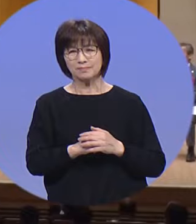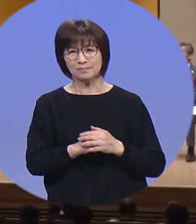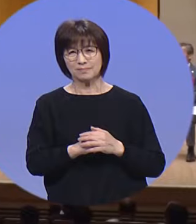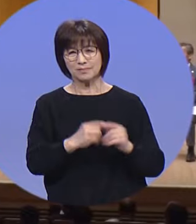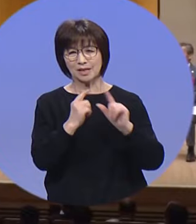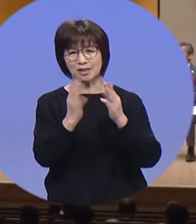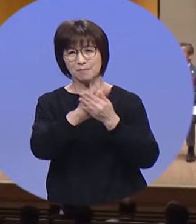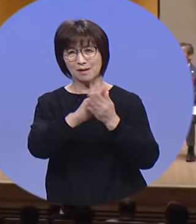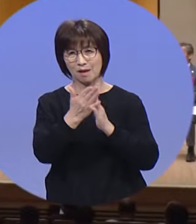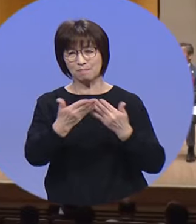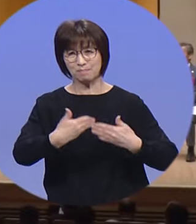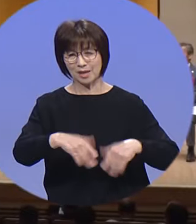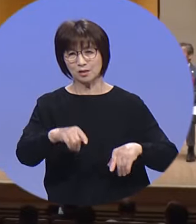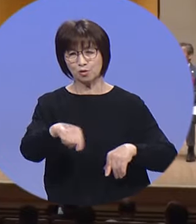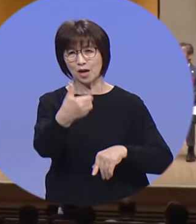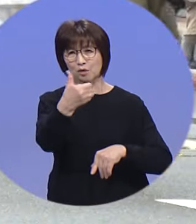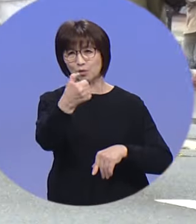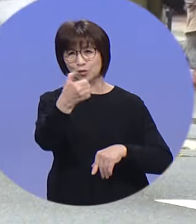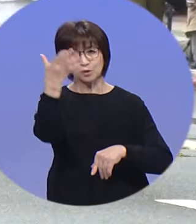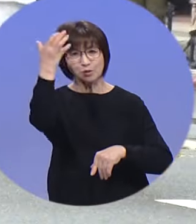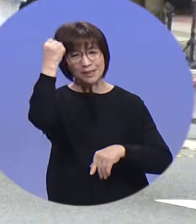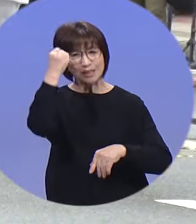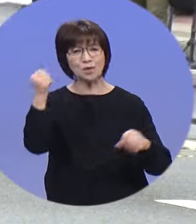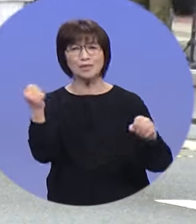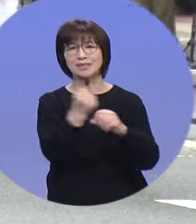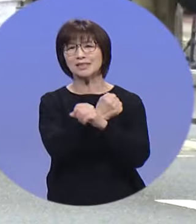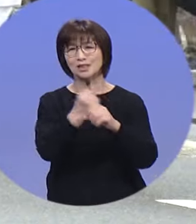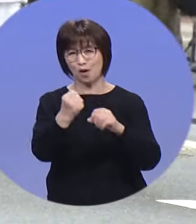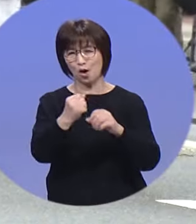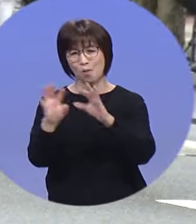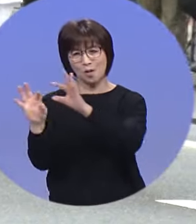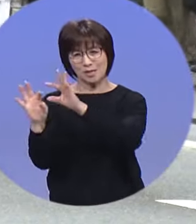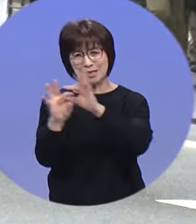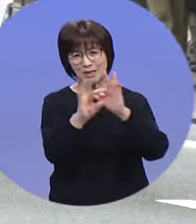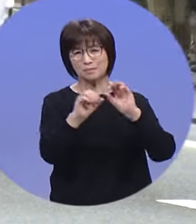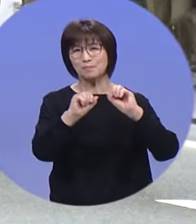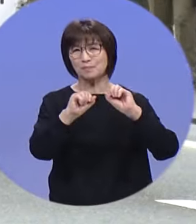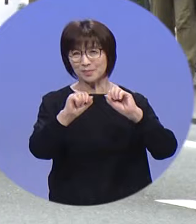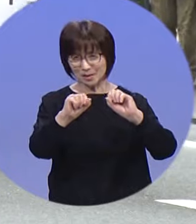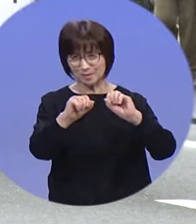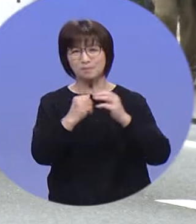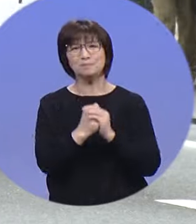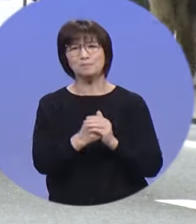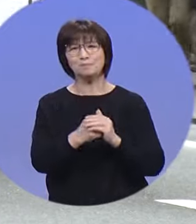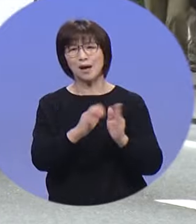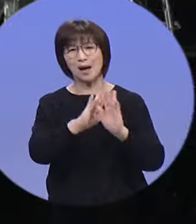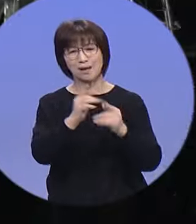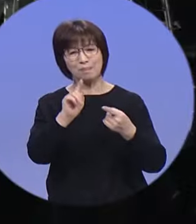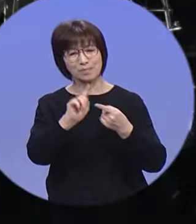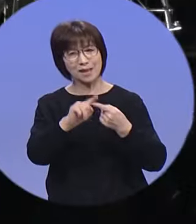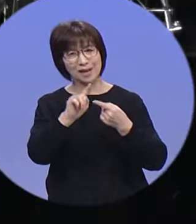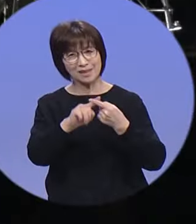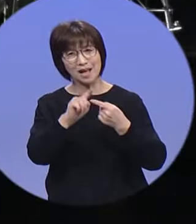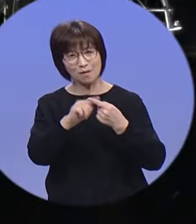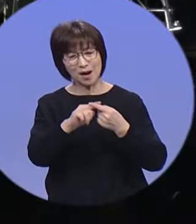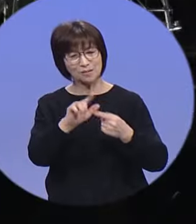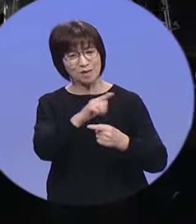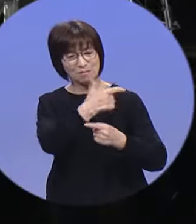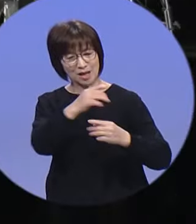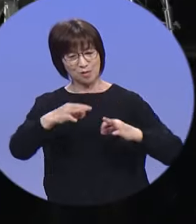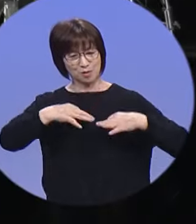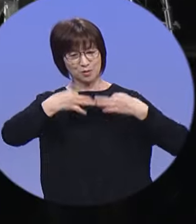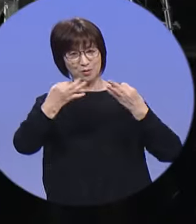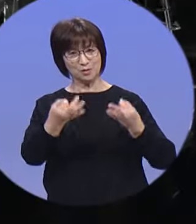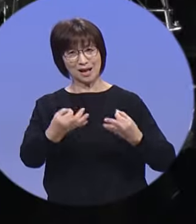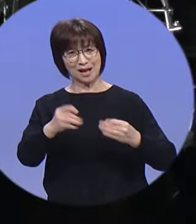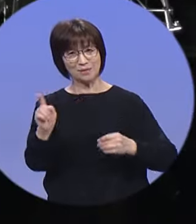千葉県誕生150周年を記念した事業を引き続き実施するほか、本県ならではの多様で豊かな自